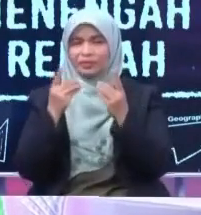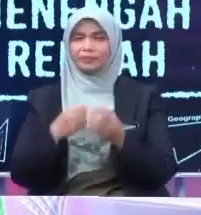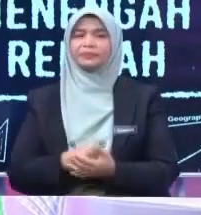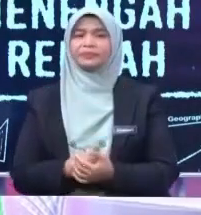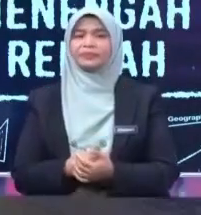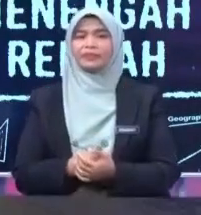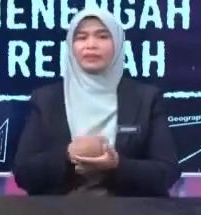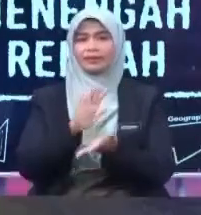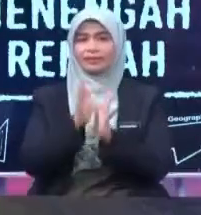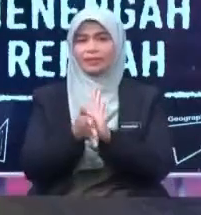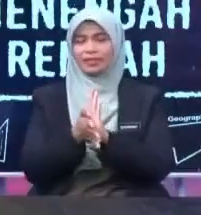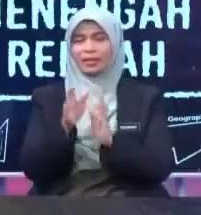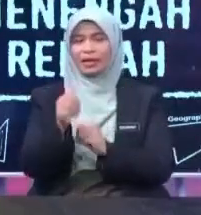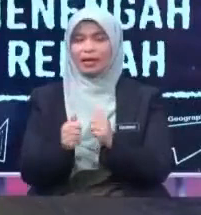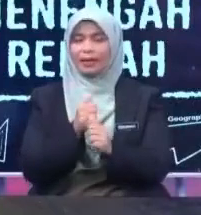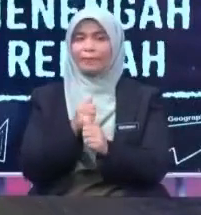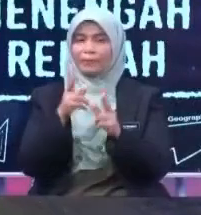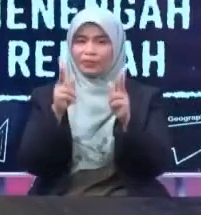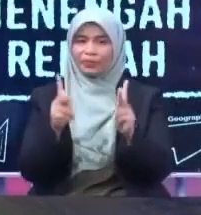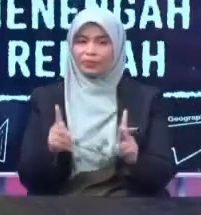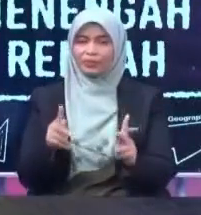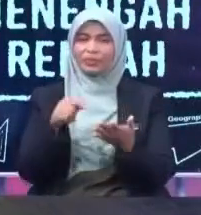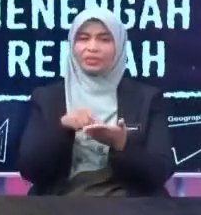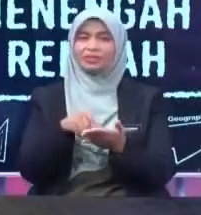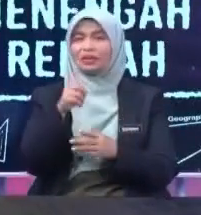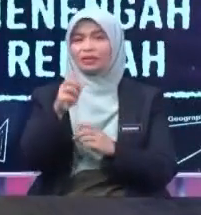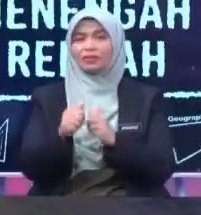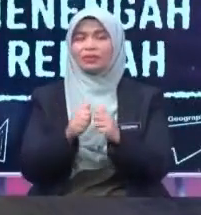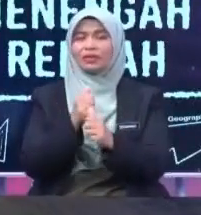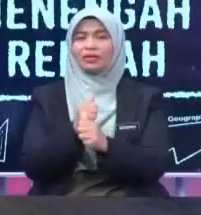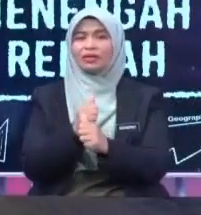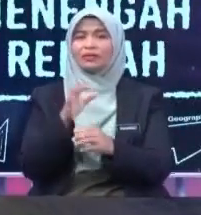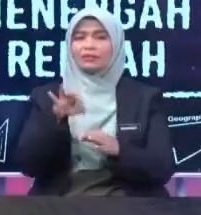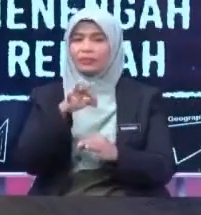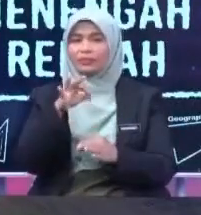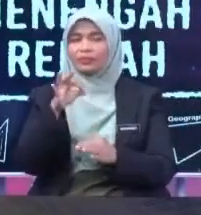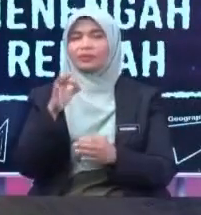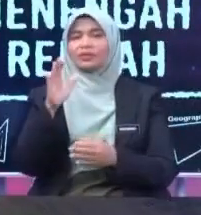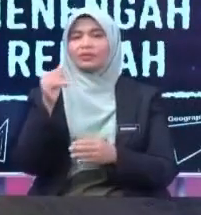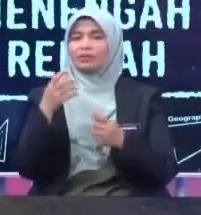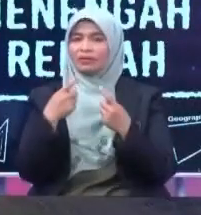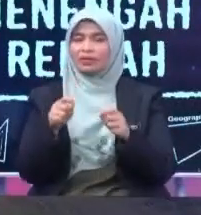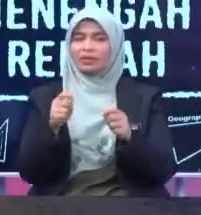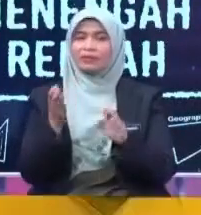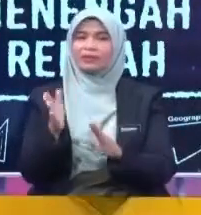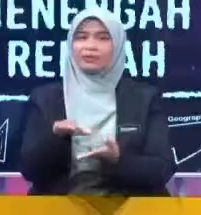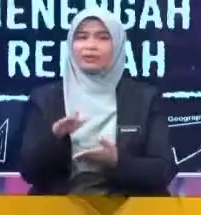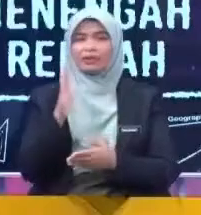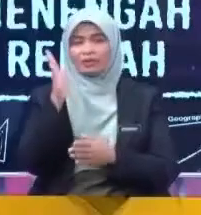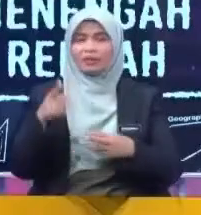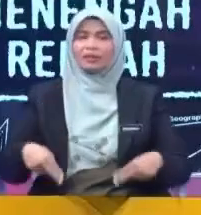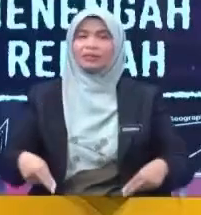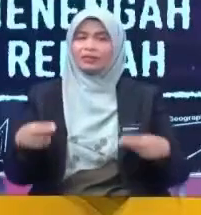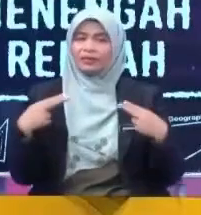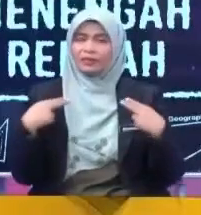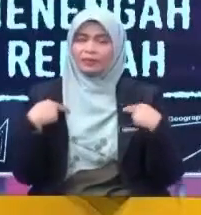jadi alam barzah ni dia adalah satu alam yang mana roh yang telah meninggal dunia akan hidup di